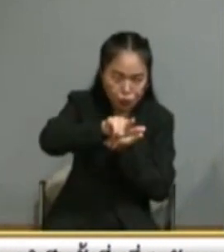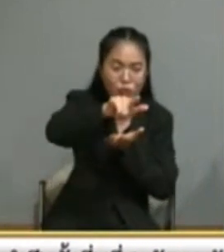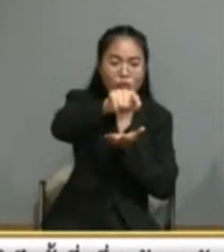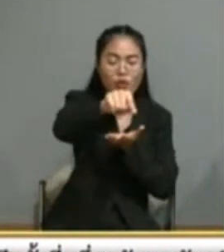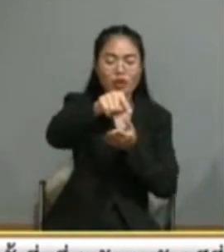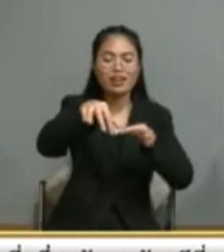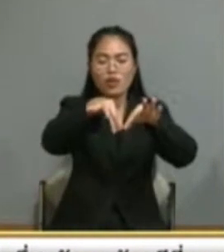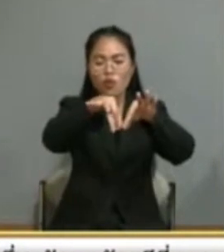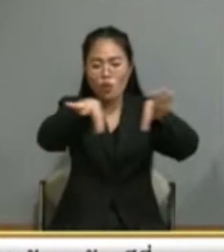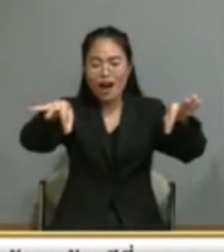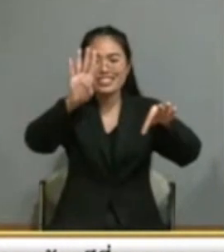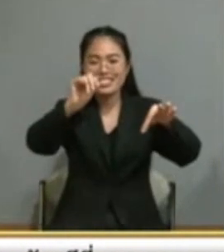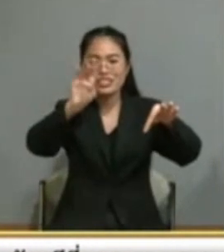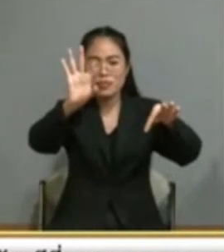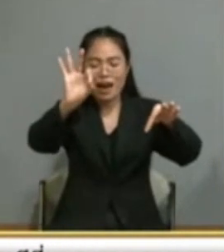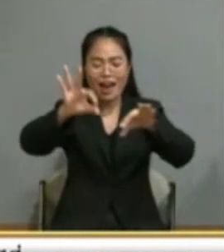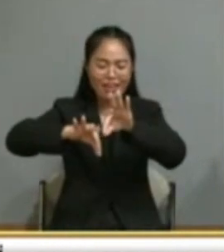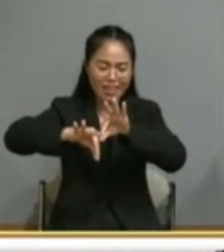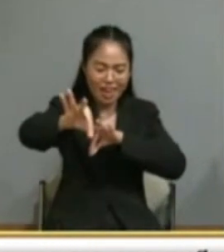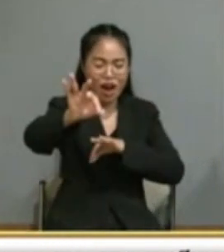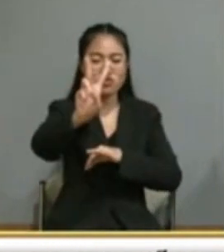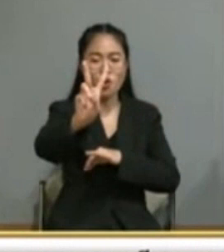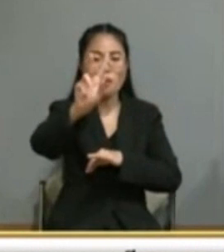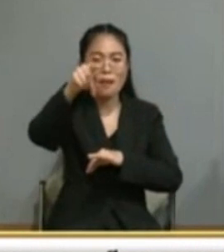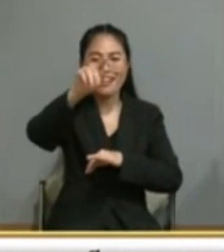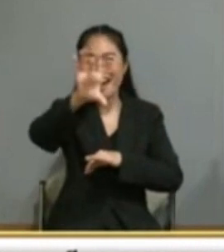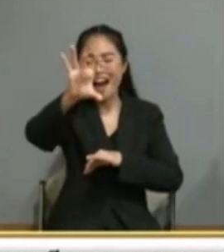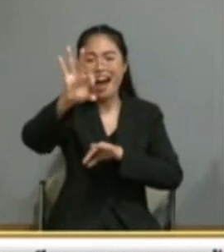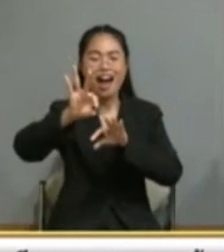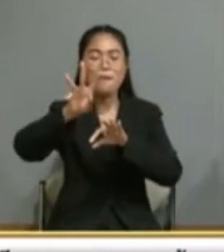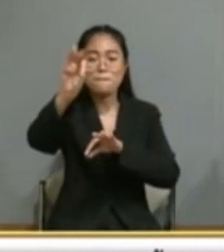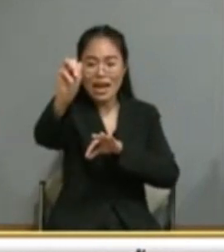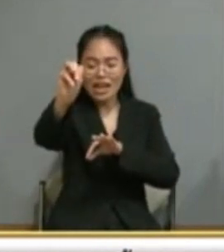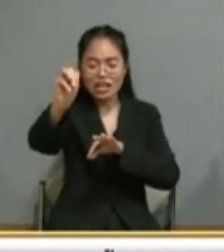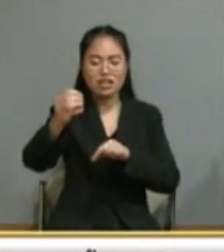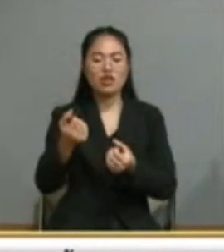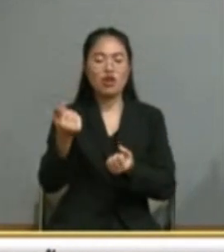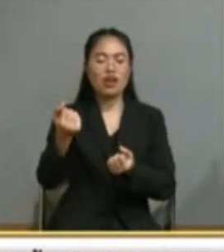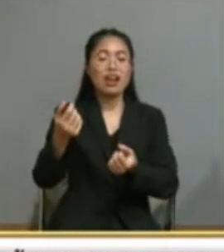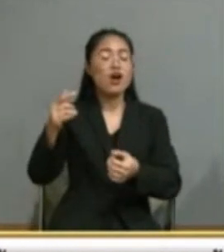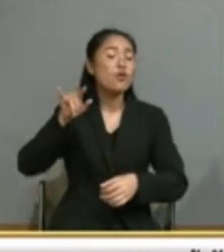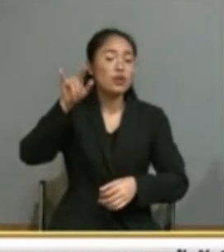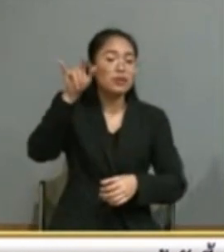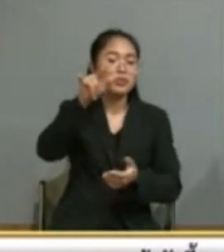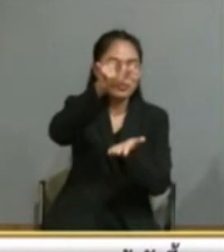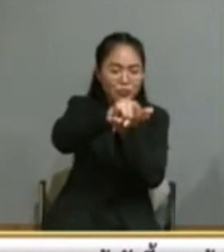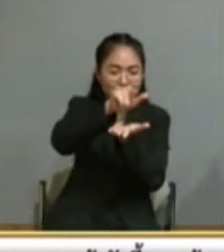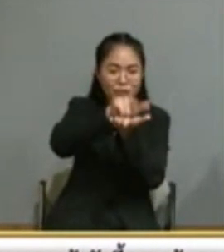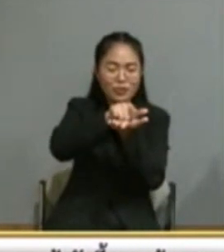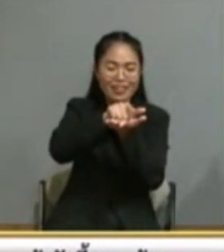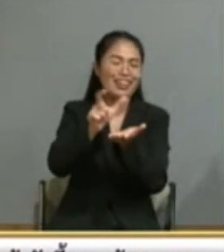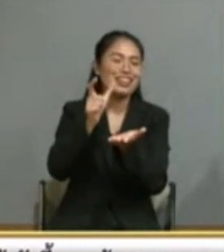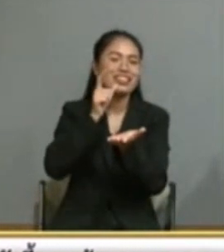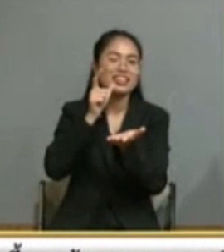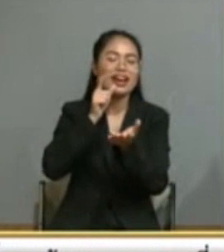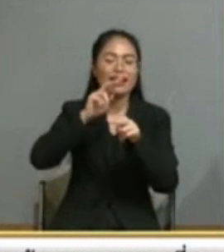ขนาดกว้าง 45 เมตรความยาว 2,500 เมตรจะรองรับเครองบนขนาดคามจปประมาณ 180 ที่นั่งห